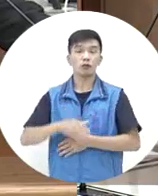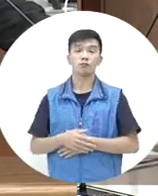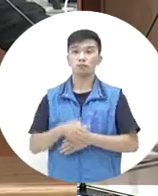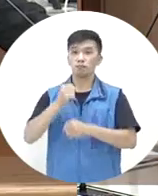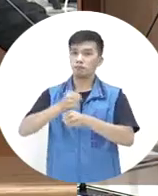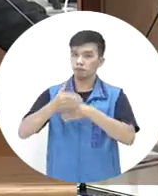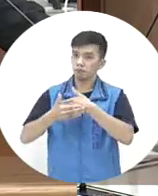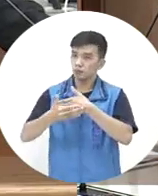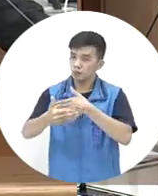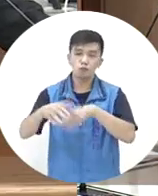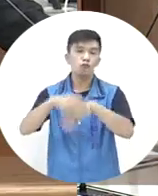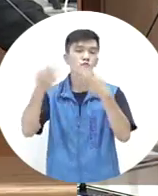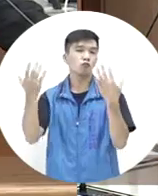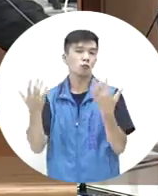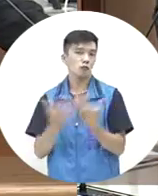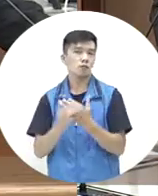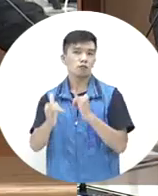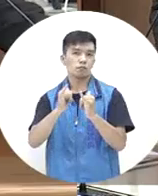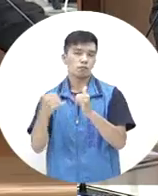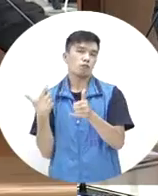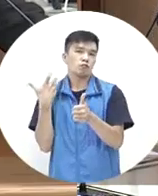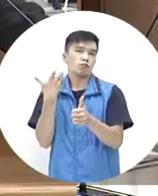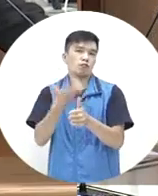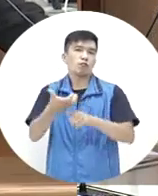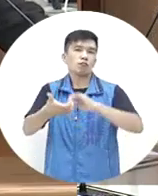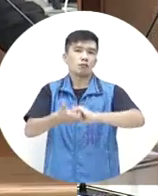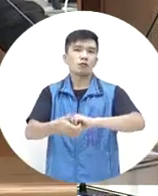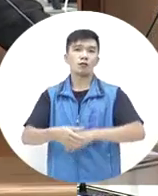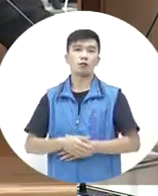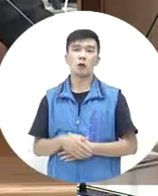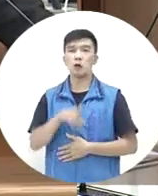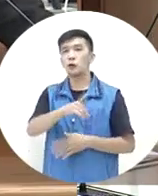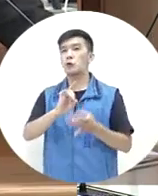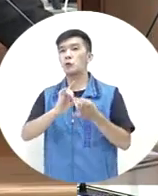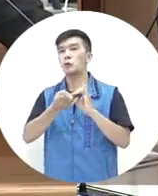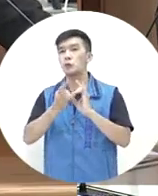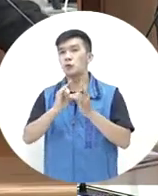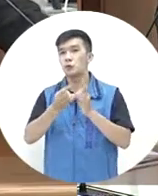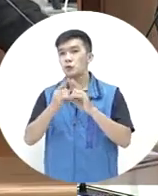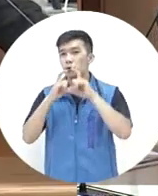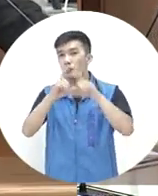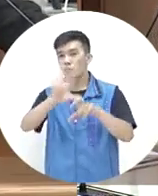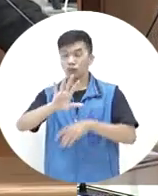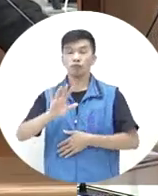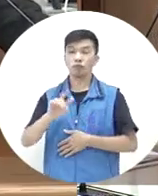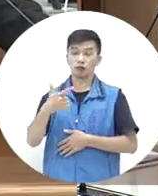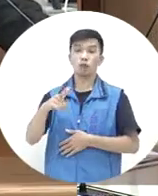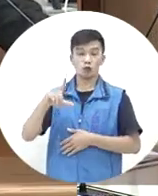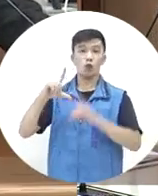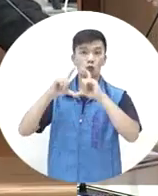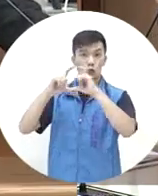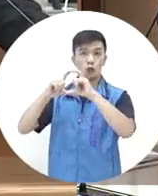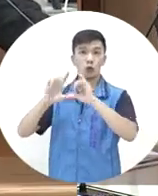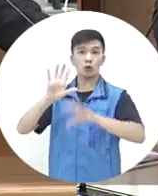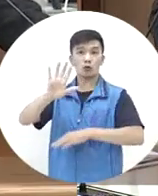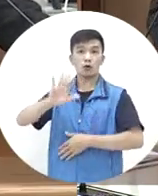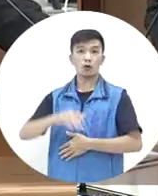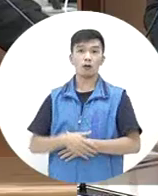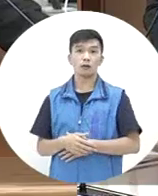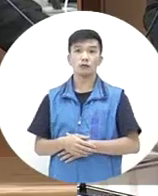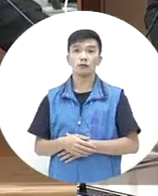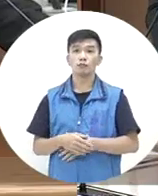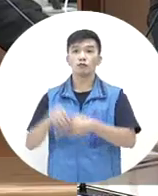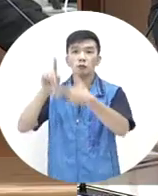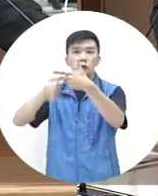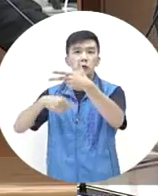来做决定。 市长，你还是回避， 我没有回避啊， 路线嘛， 这是答案啊。 其实朱立伦他到现在，他包括在